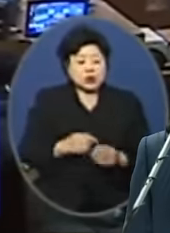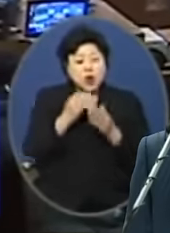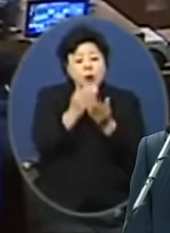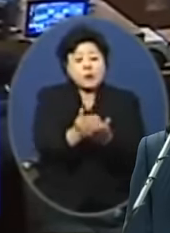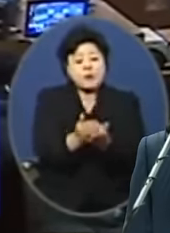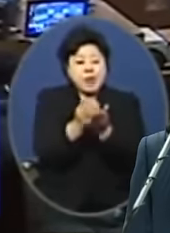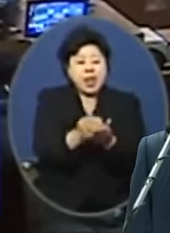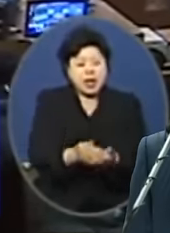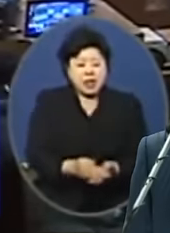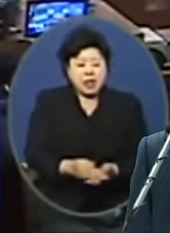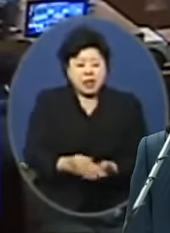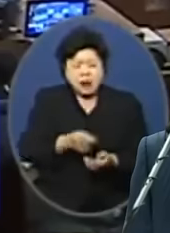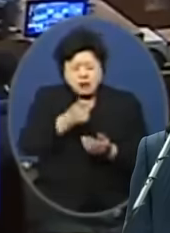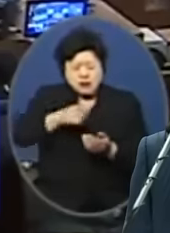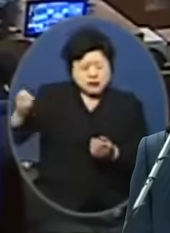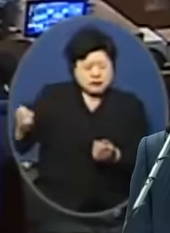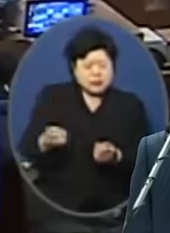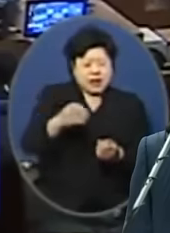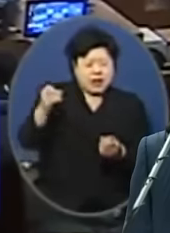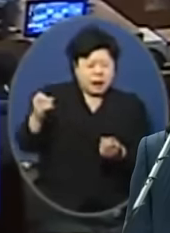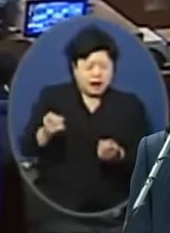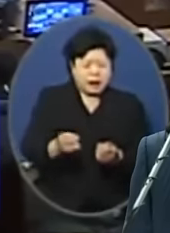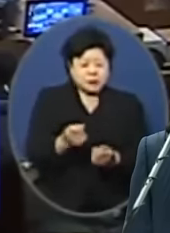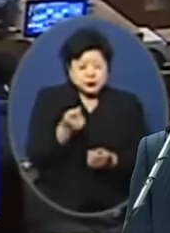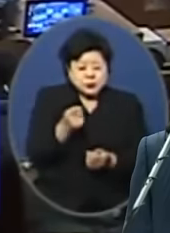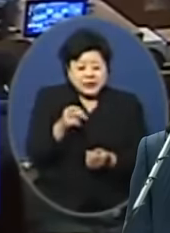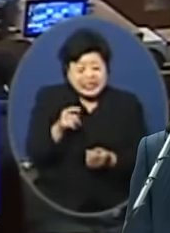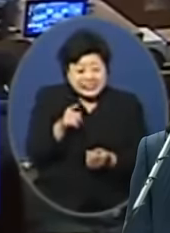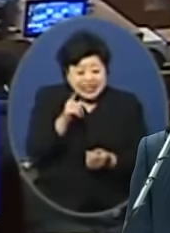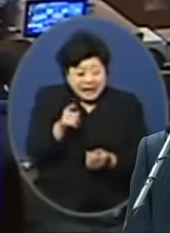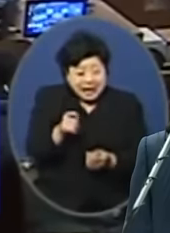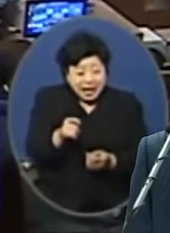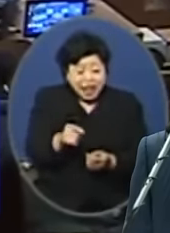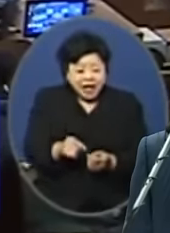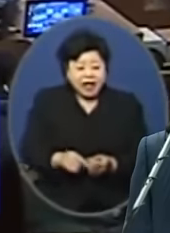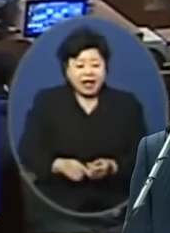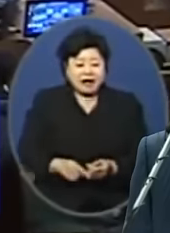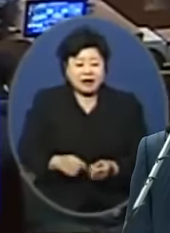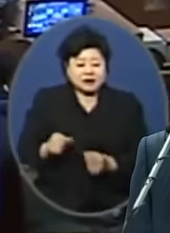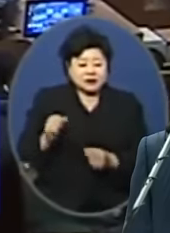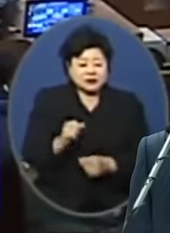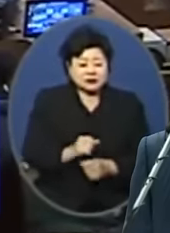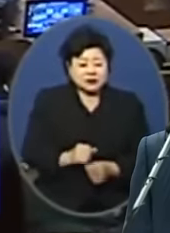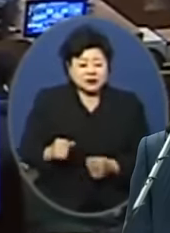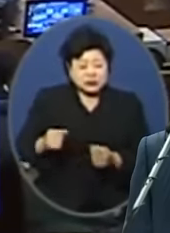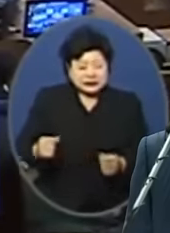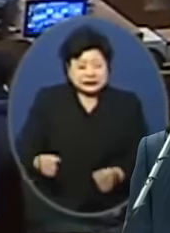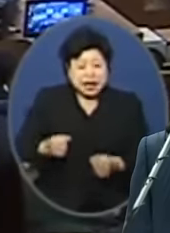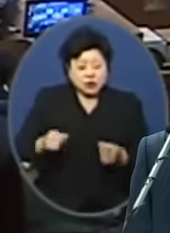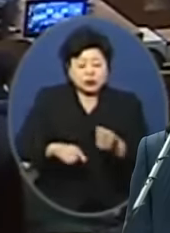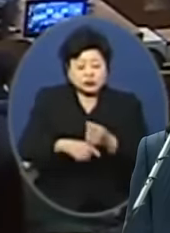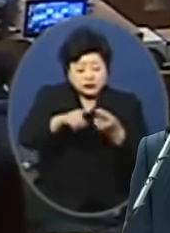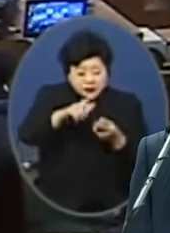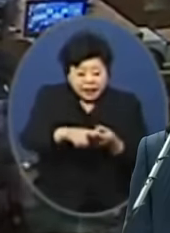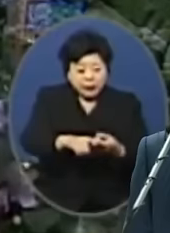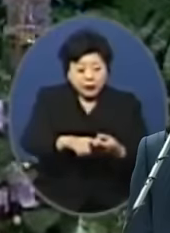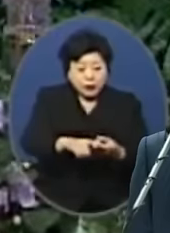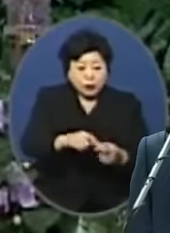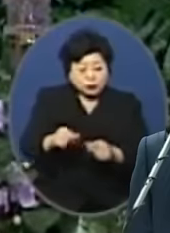그렇게 크고 광풍에 밀려가는 것이 지극히 적은 키로서 상홍의 뜻대로 운행하나니 이와 같이